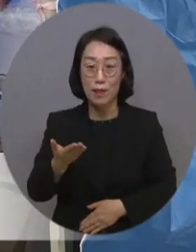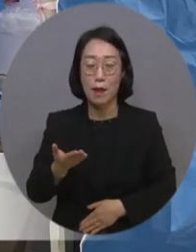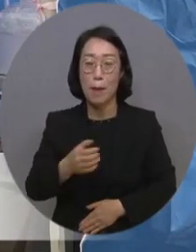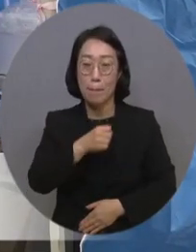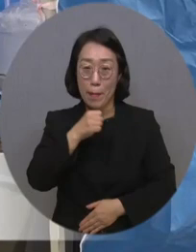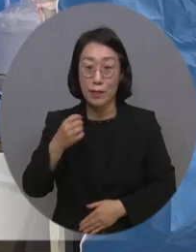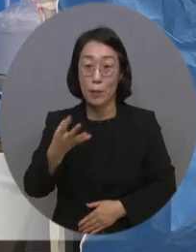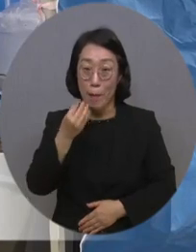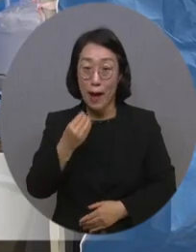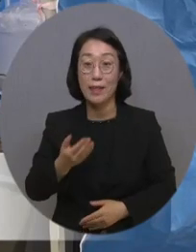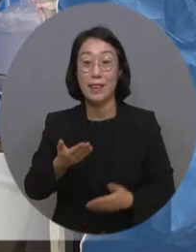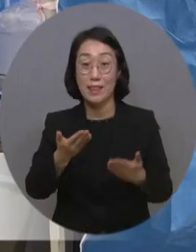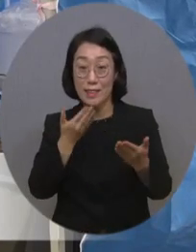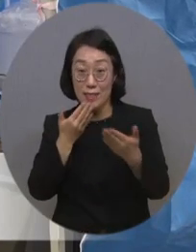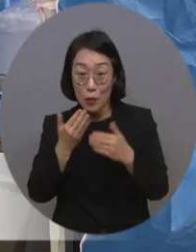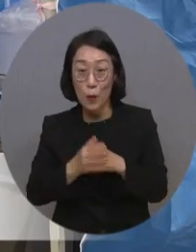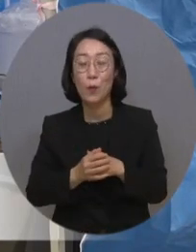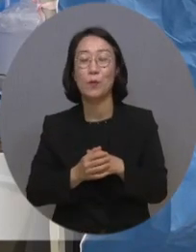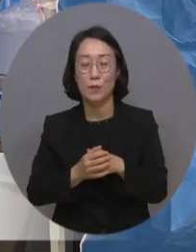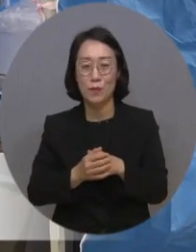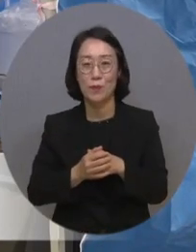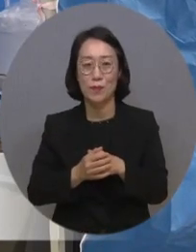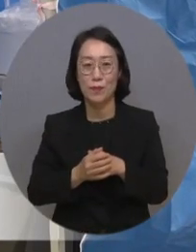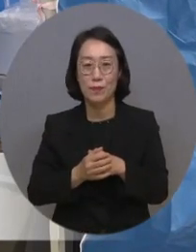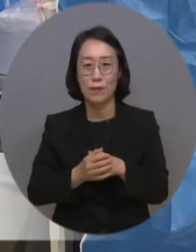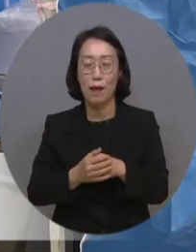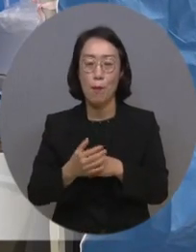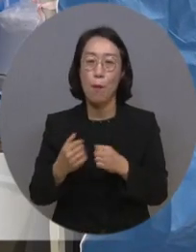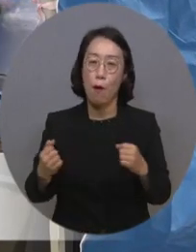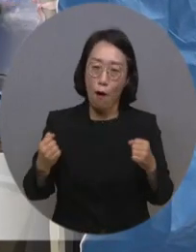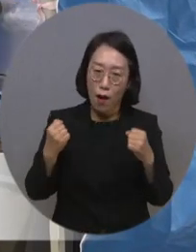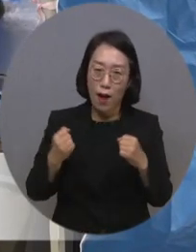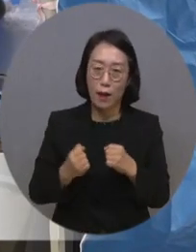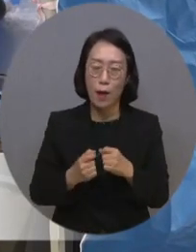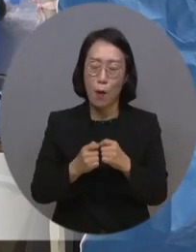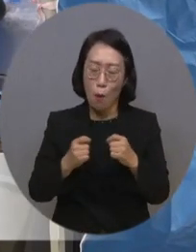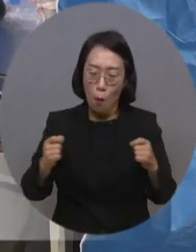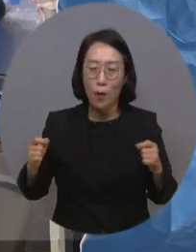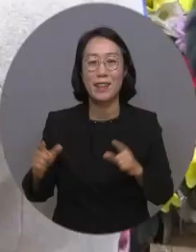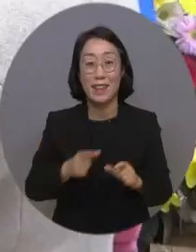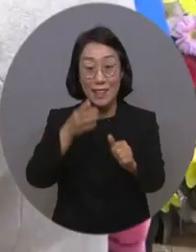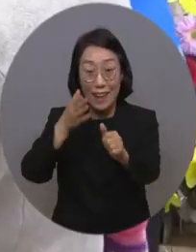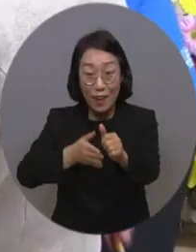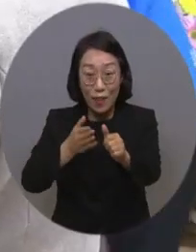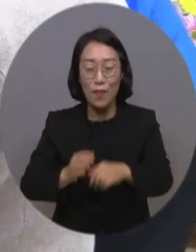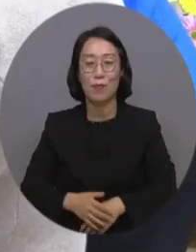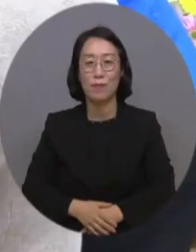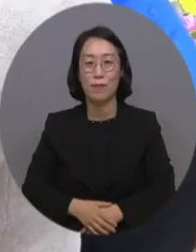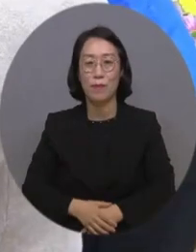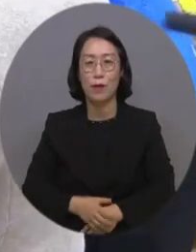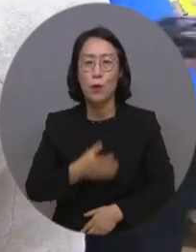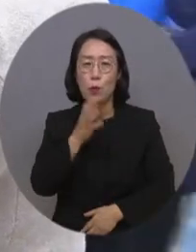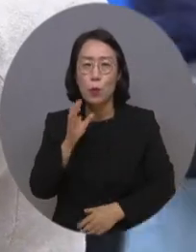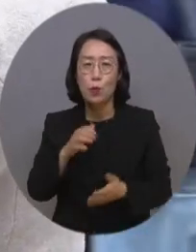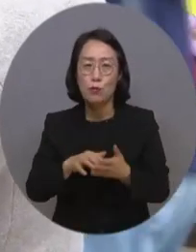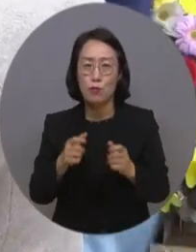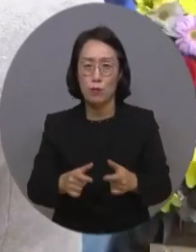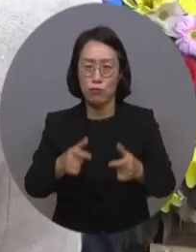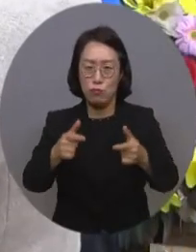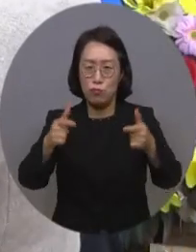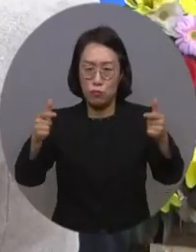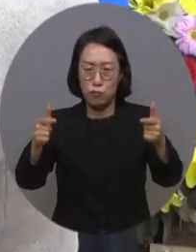맛난 음식 많으니까 맛있게 드시고 건강하게 오래오래 사세요. 노인 인구가 점점